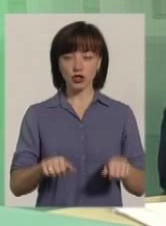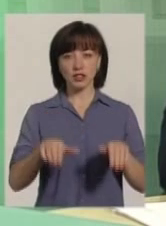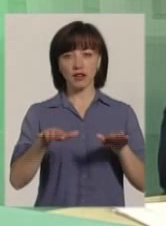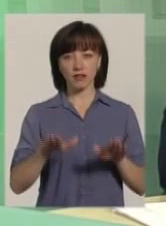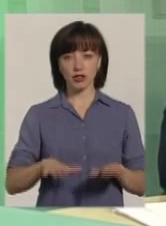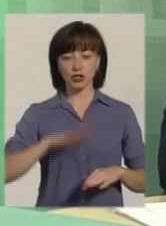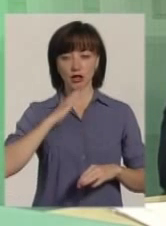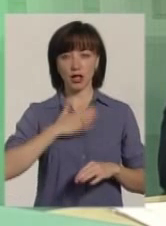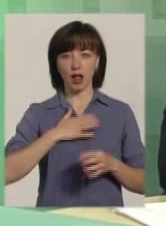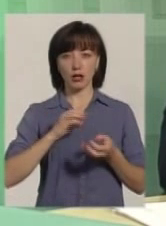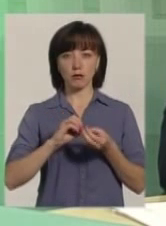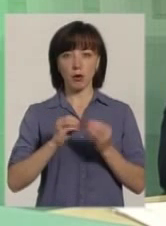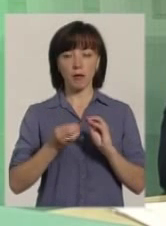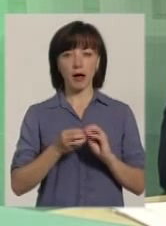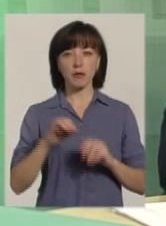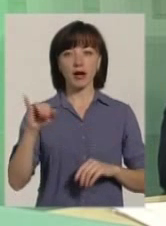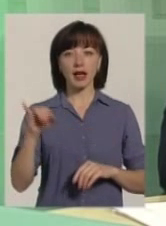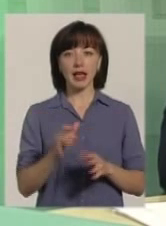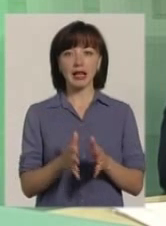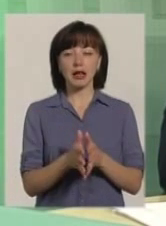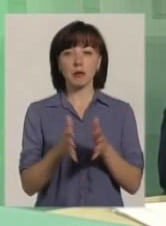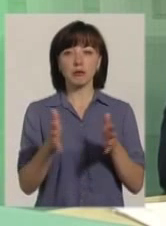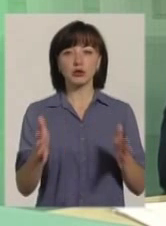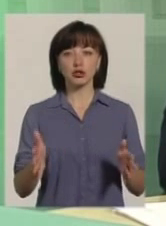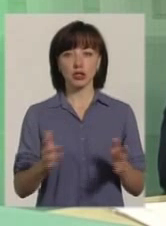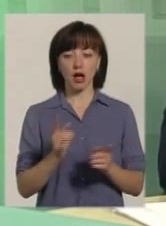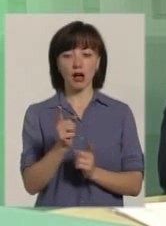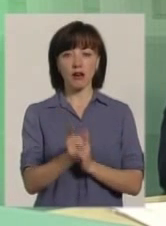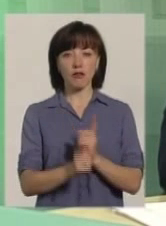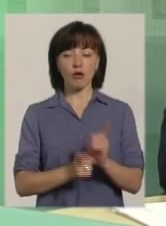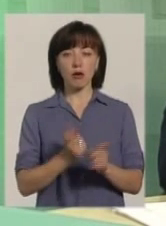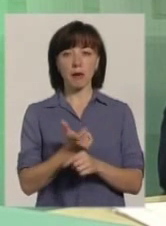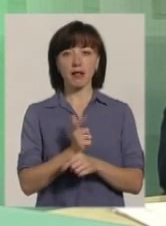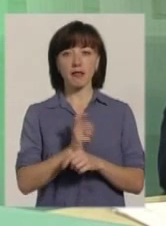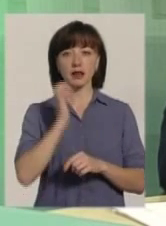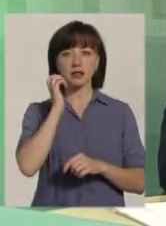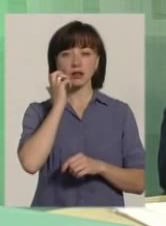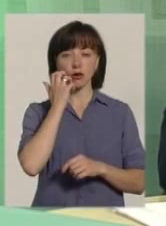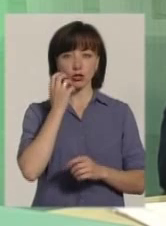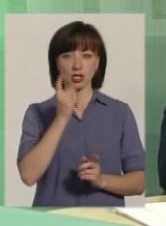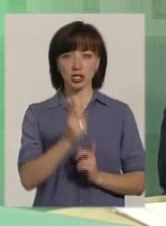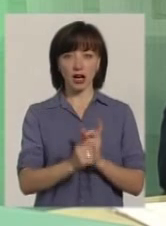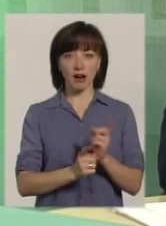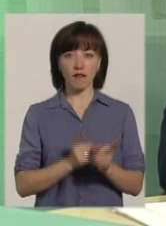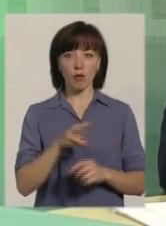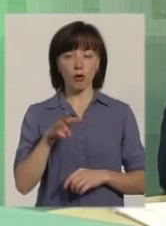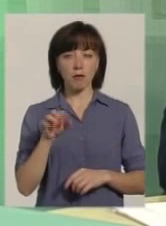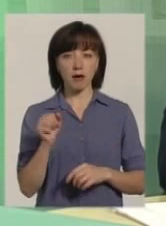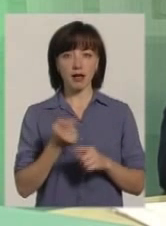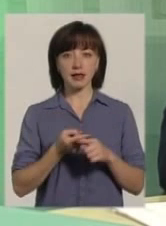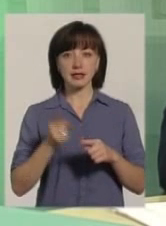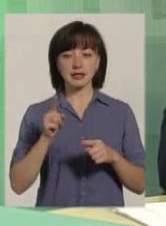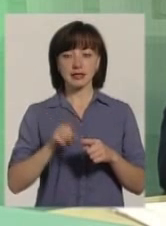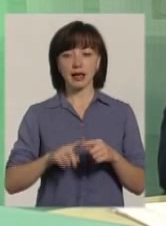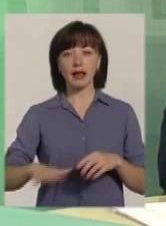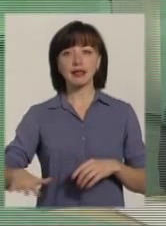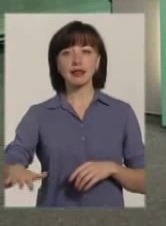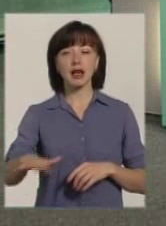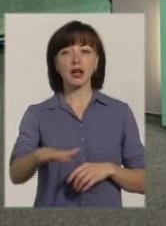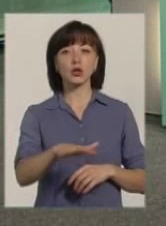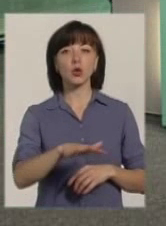ці наші проблеми. І найбільша реформа, найсерйозніша реформа, найнеобхідніша реформа – це територіальна